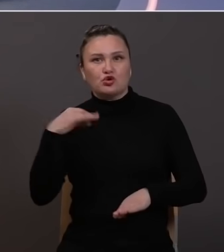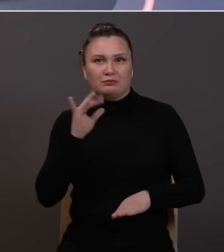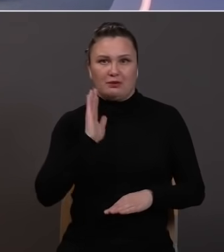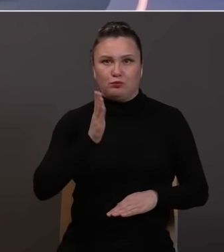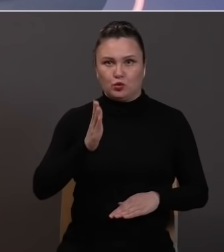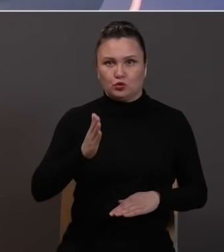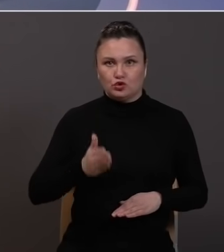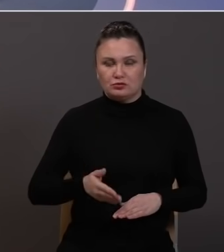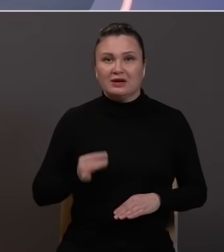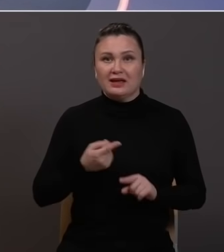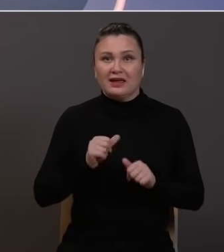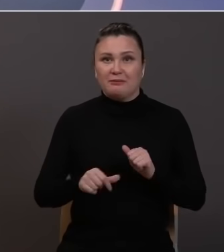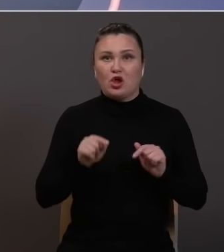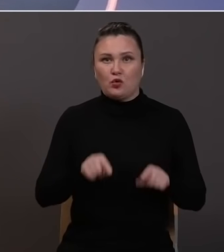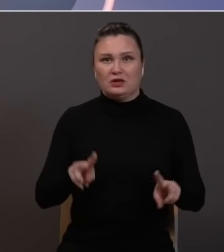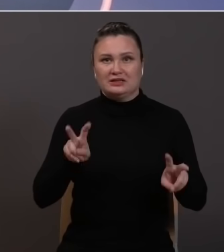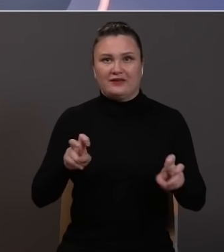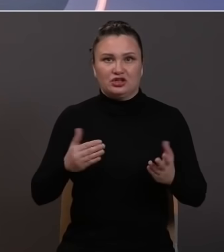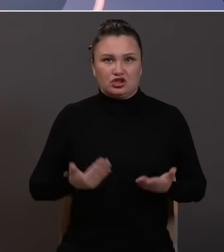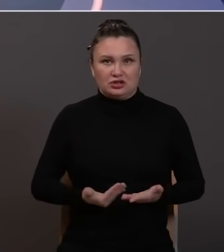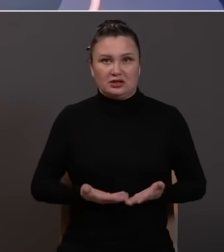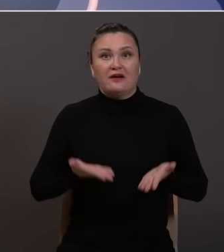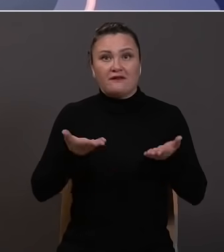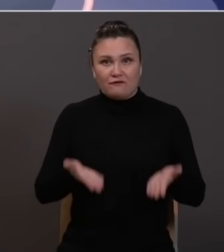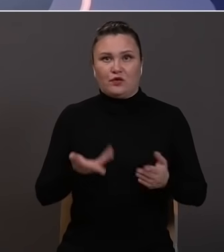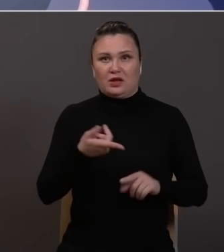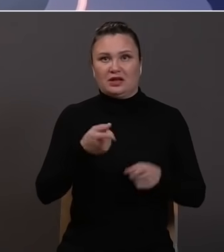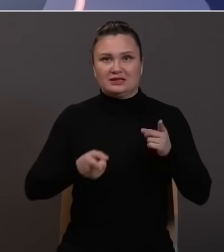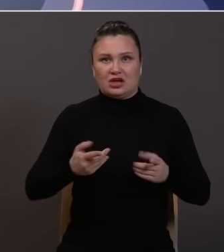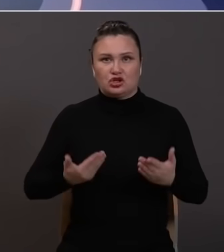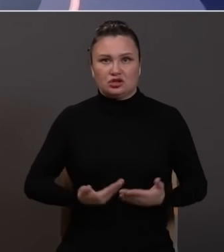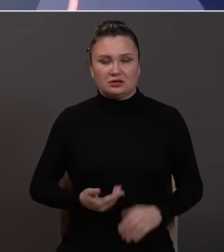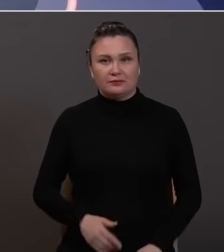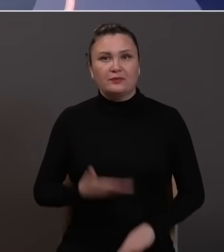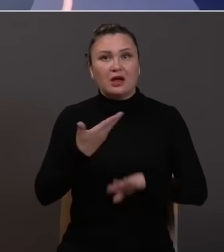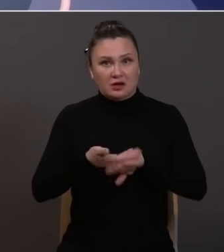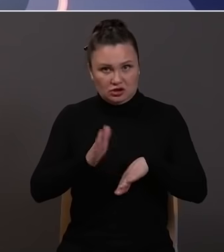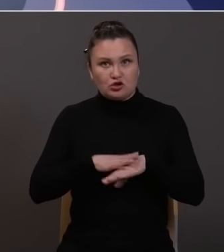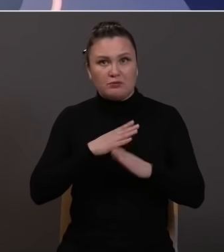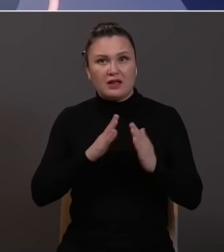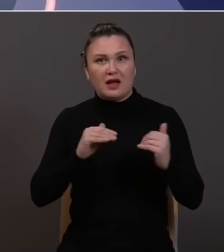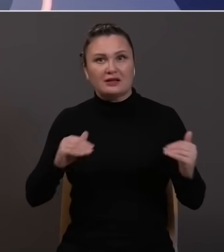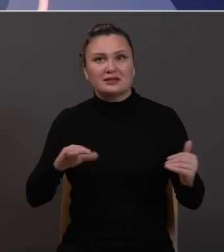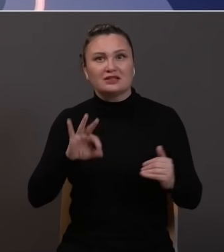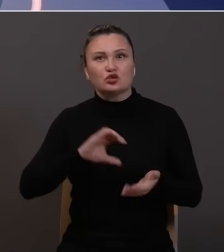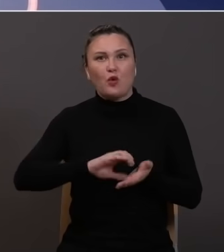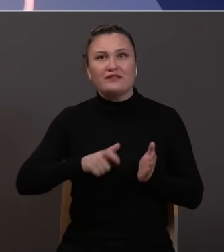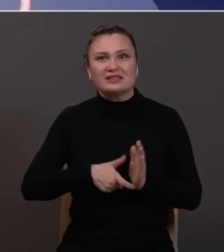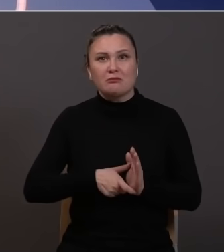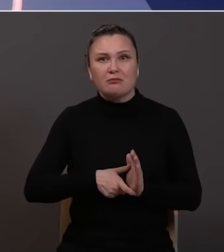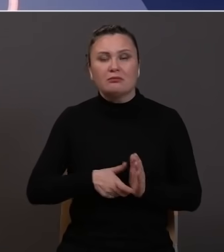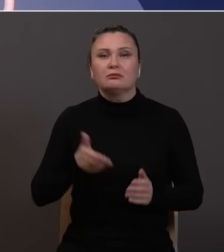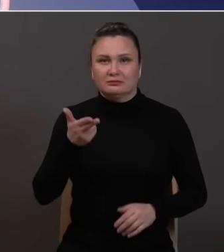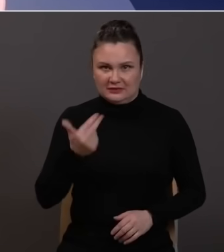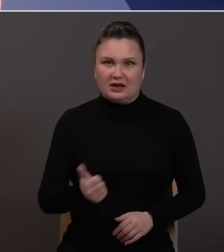вот, вот именно как вот сейчас мы с вами живем, вот она настоящая жизнь. Тяжело было расстаться с офисом? Да,